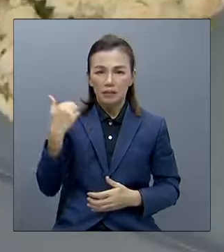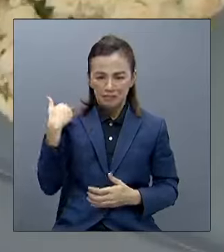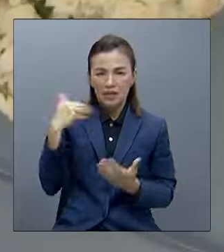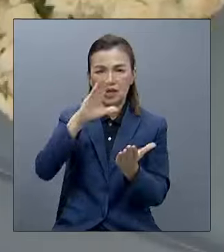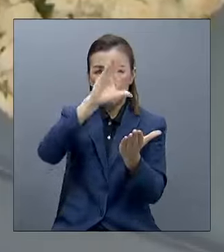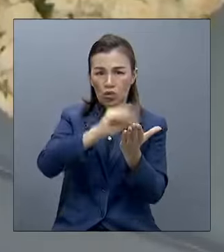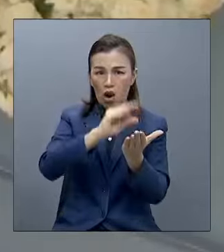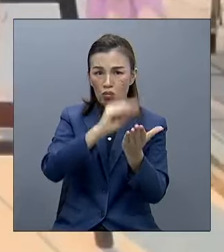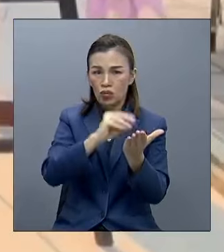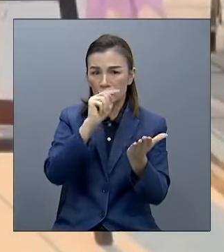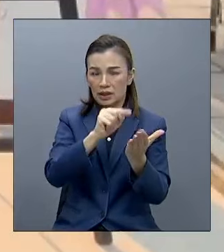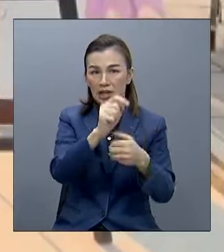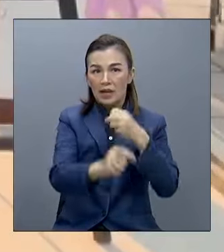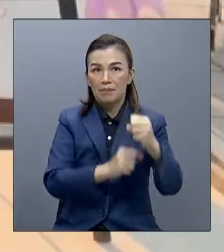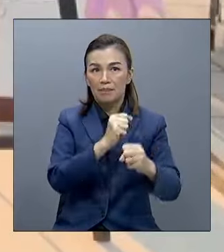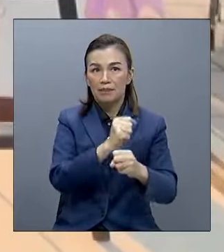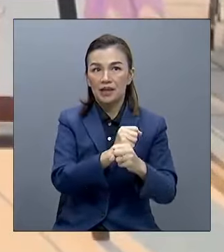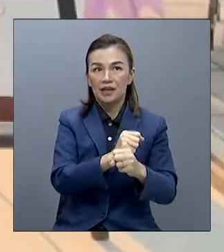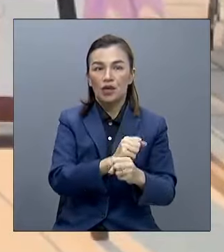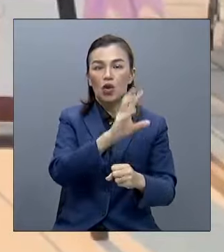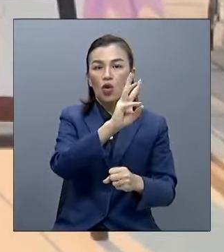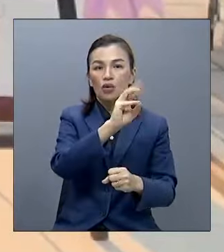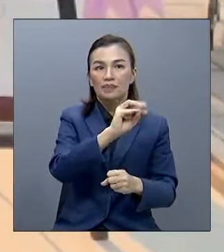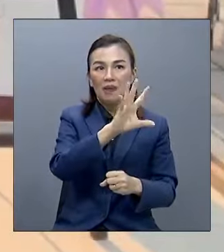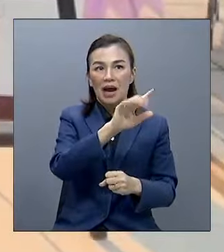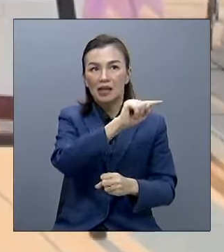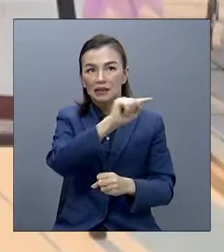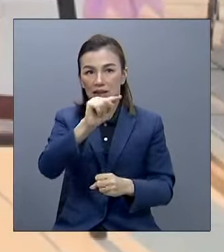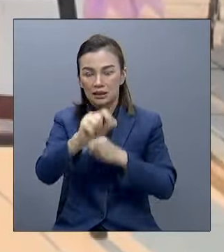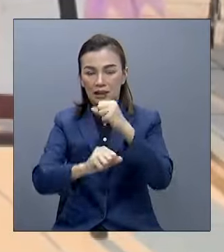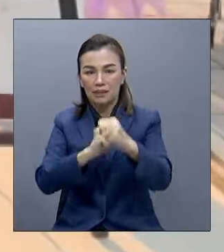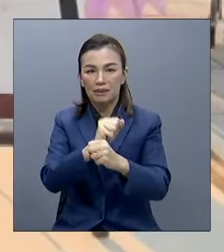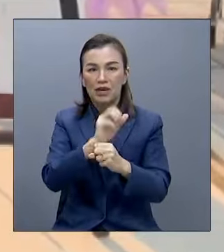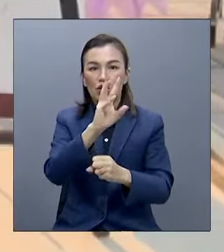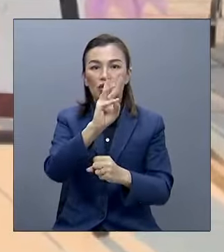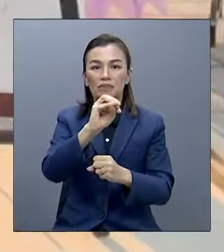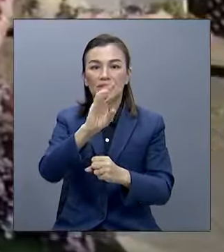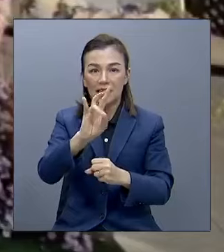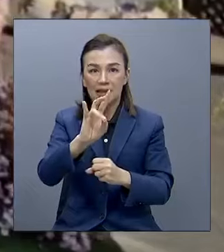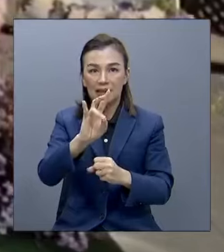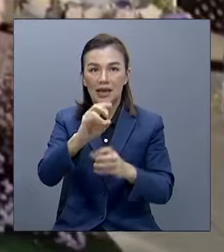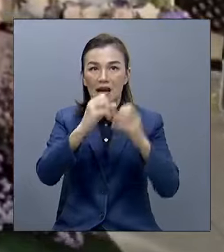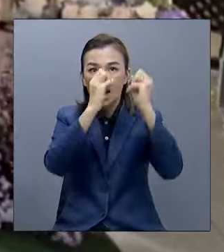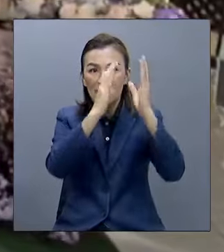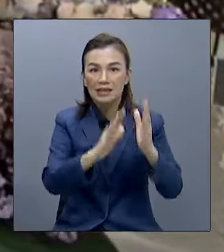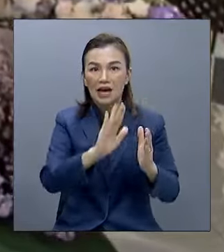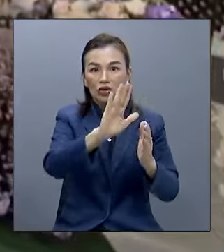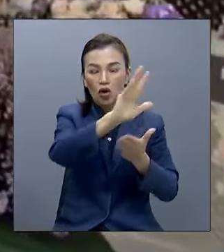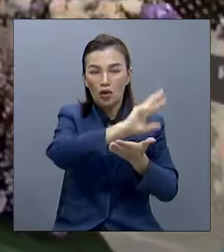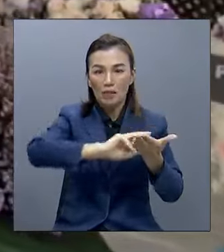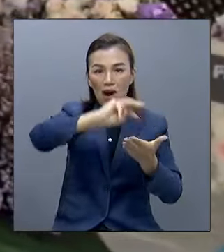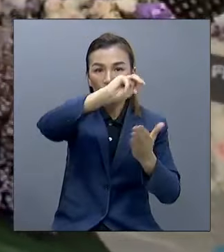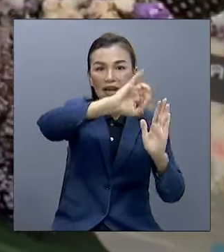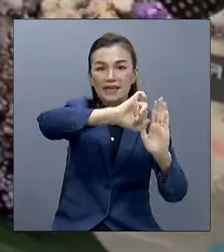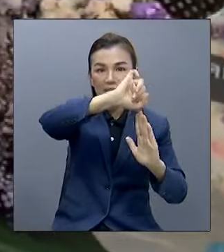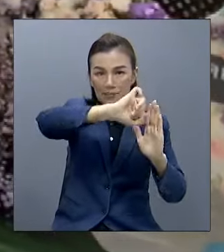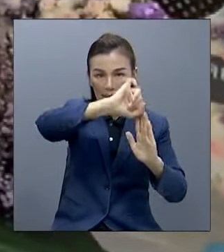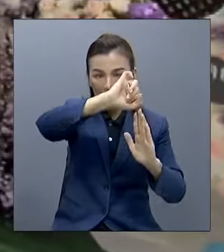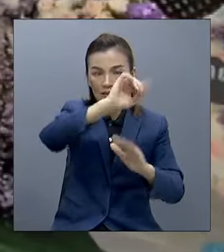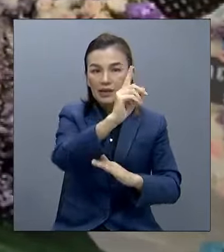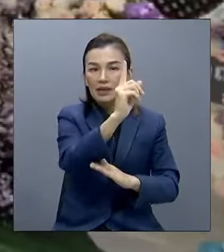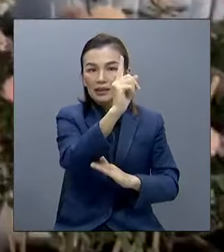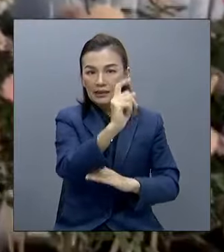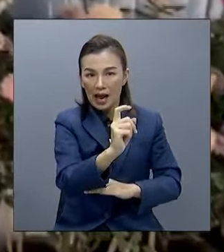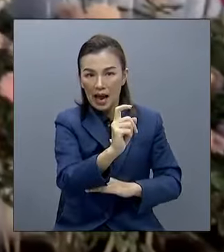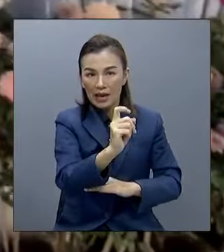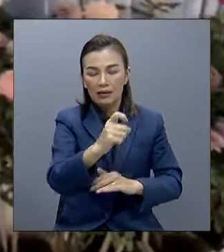าช่วงปี2565ถึง2567มีอาจารย์ของมหาวิทยาลัยเชียงใหม่เสียชีวิตด้